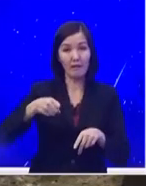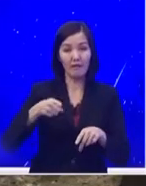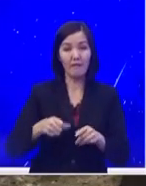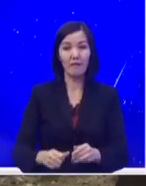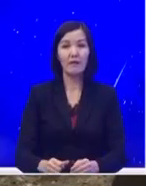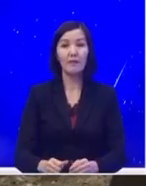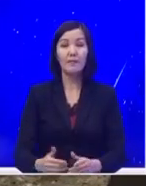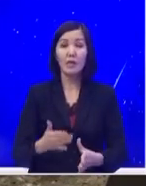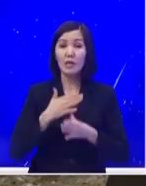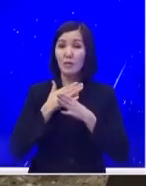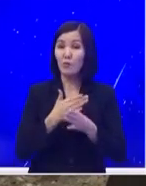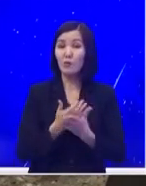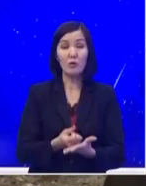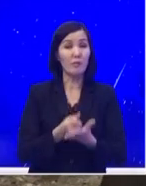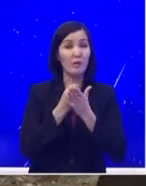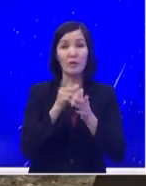у нас